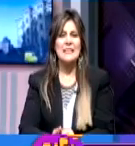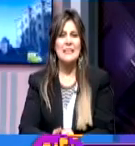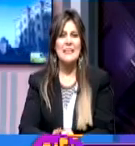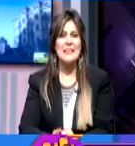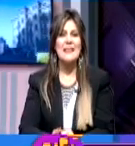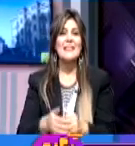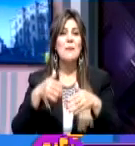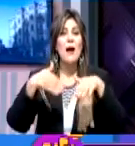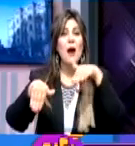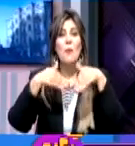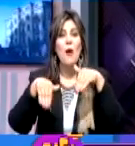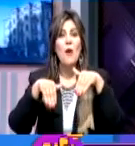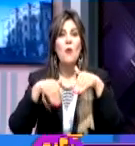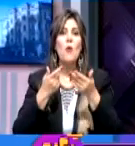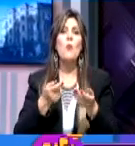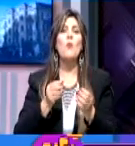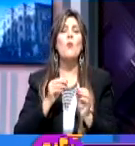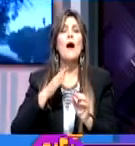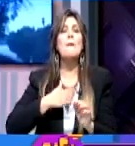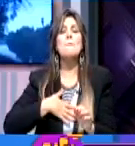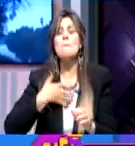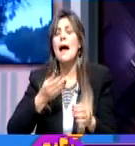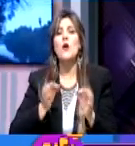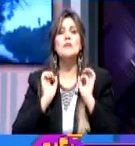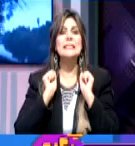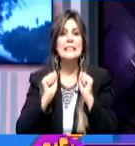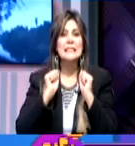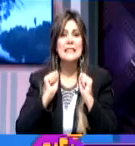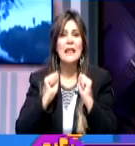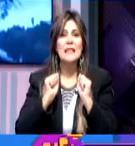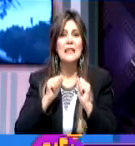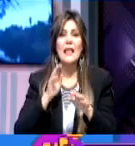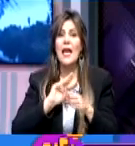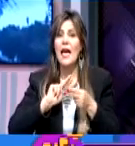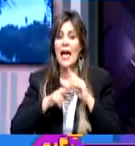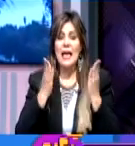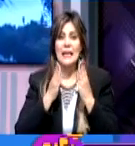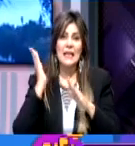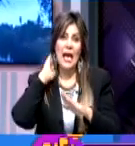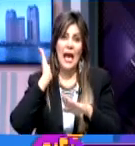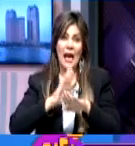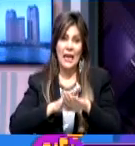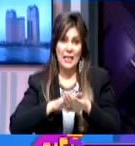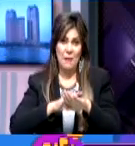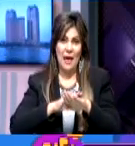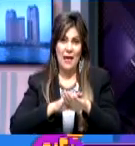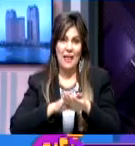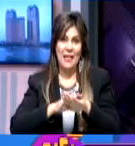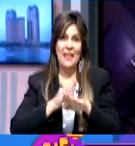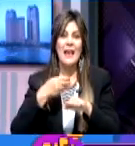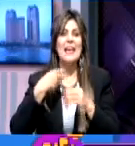الاعاقه في المجتمع هو اكتر واحد محتاج لده. طبعا كان بقى في اعاقات كتيره ماديه لغتني يوصل اي مكان.